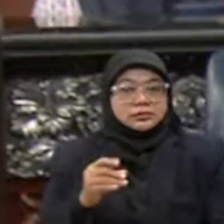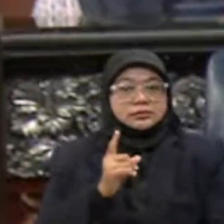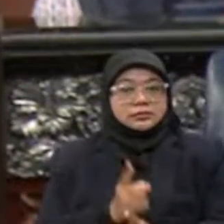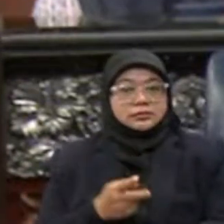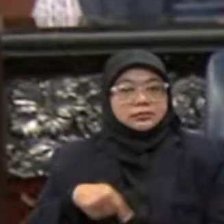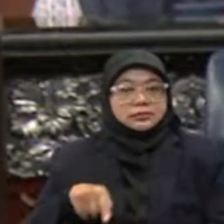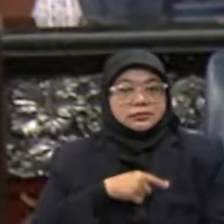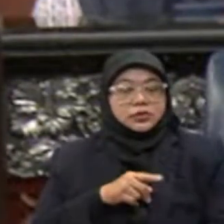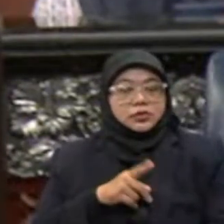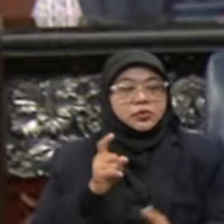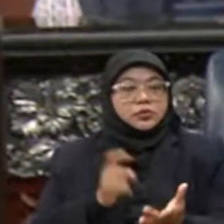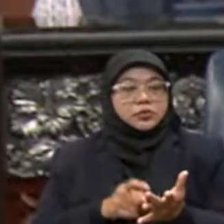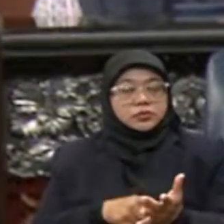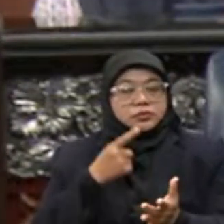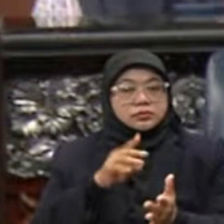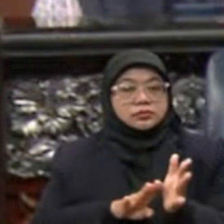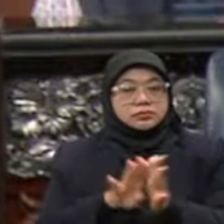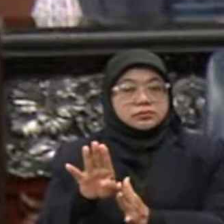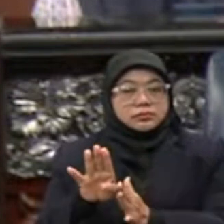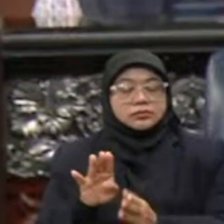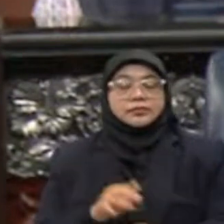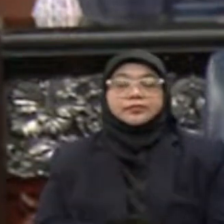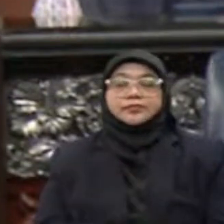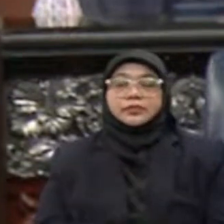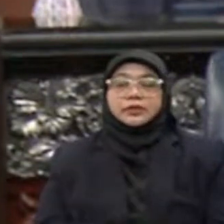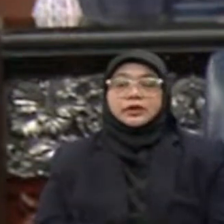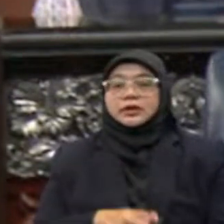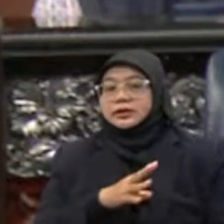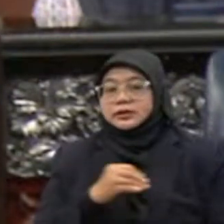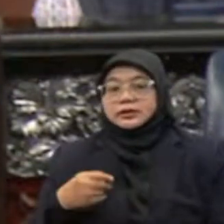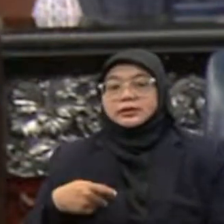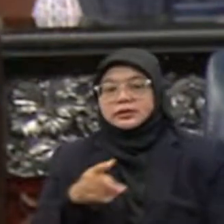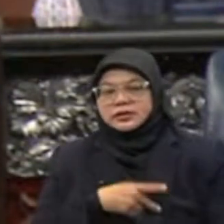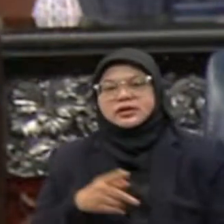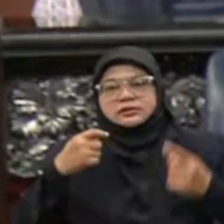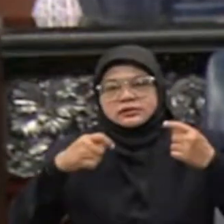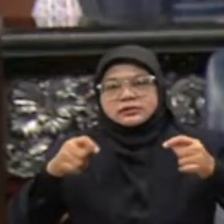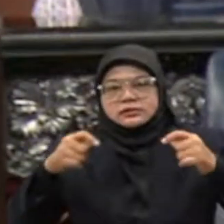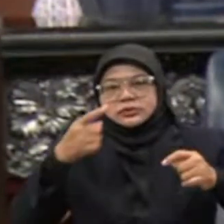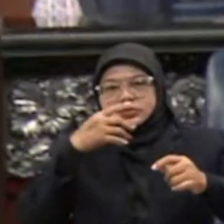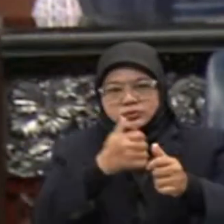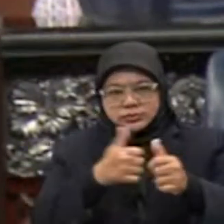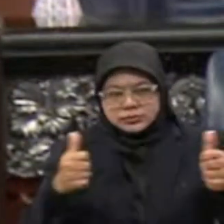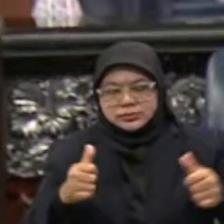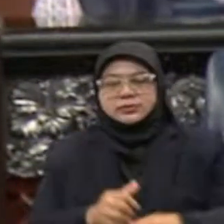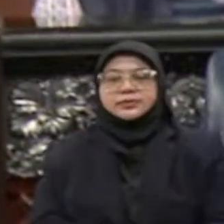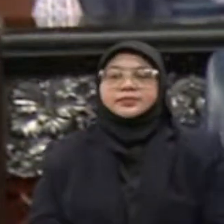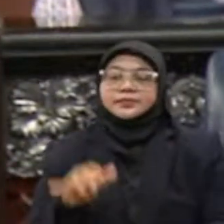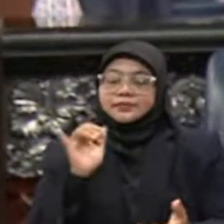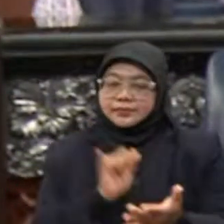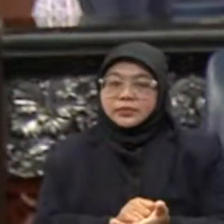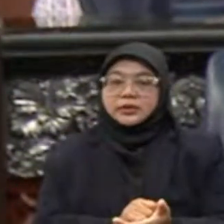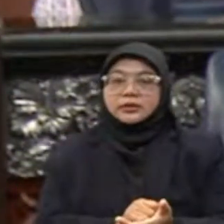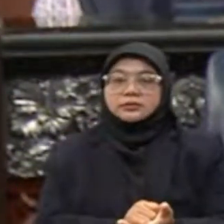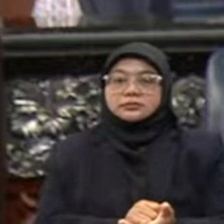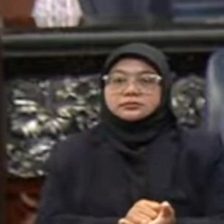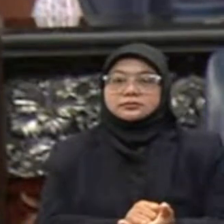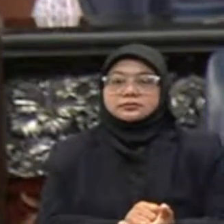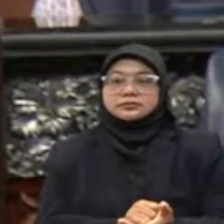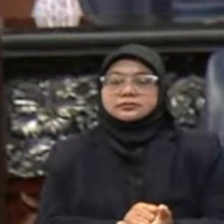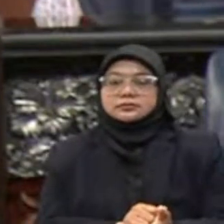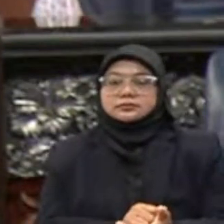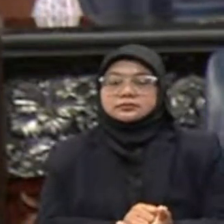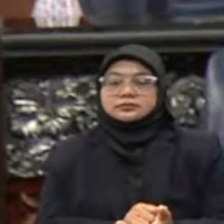kita akan juga berhutang untuk pembangunan itu kita lihat dan kita Cobalah Untuk mengelakkannya itu sebab kita akan